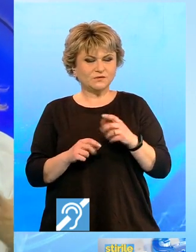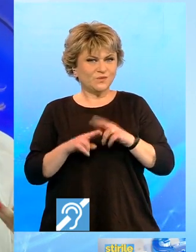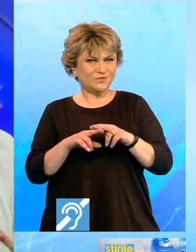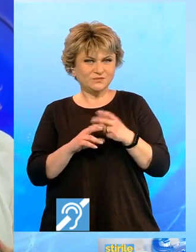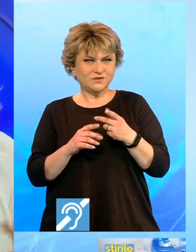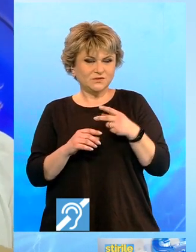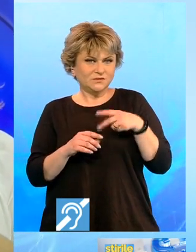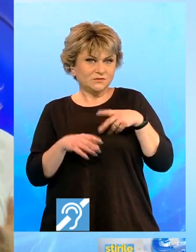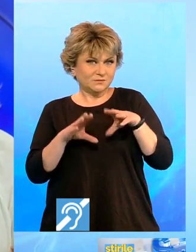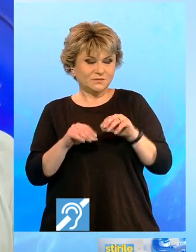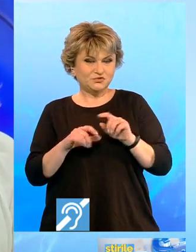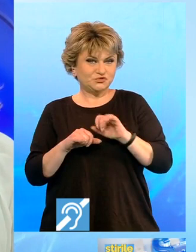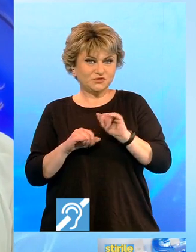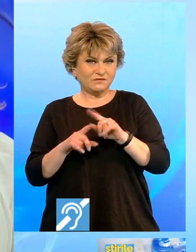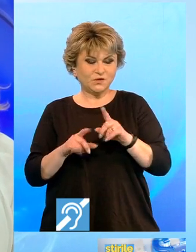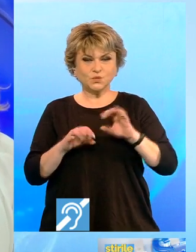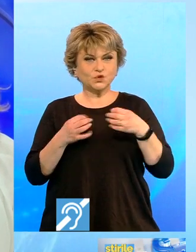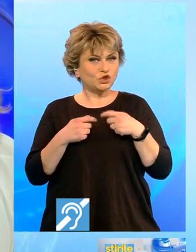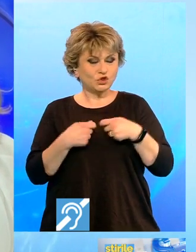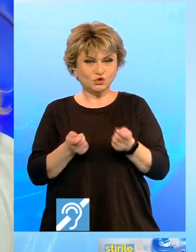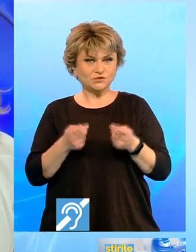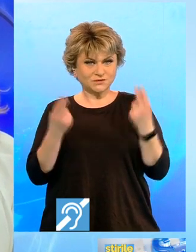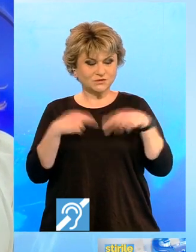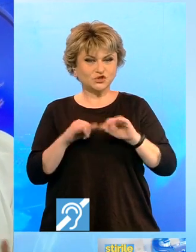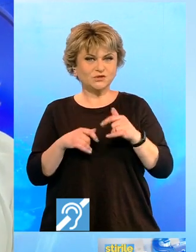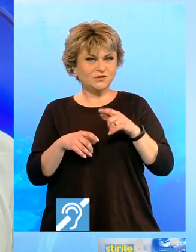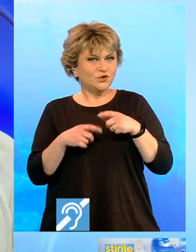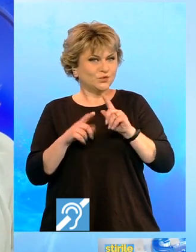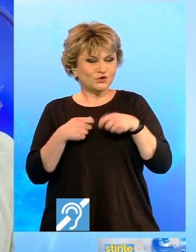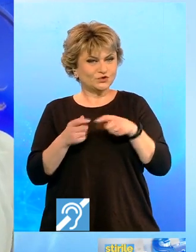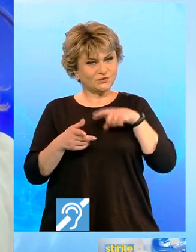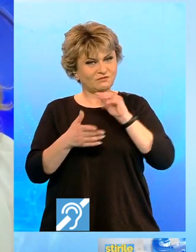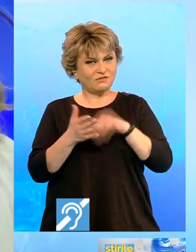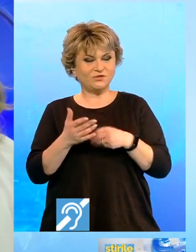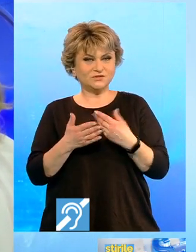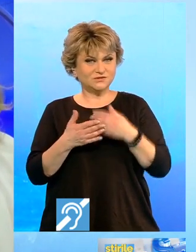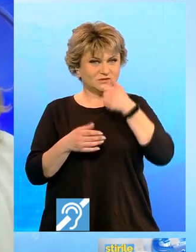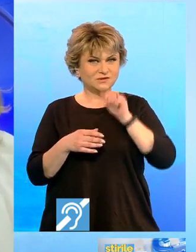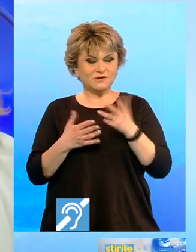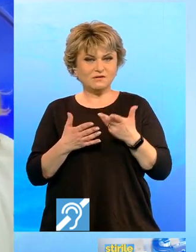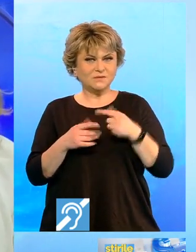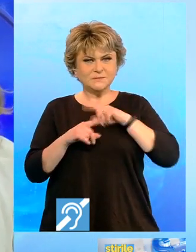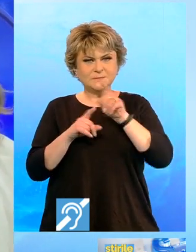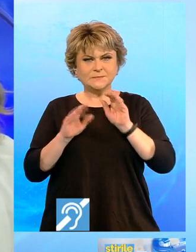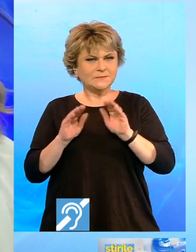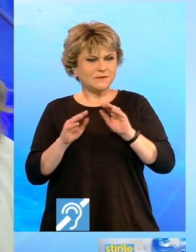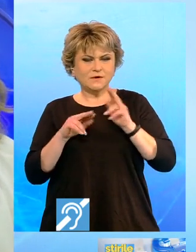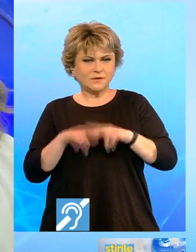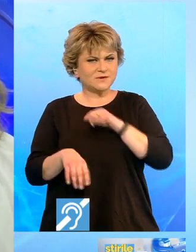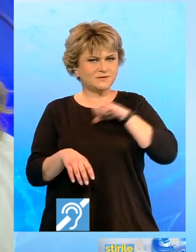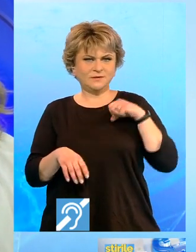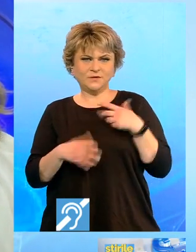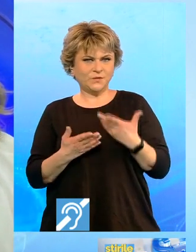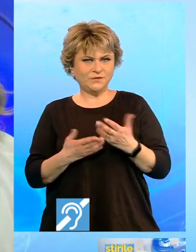felul în care sunt primiți de ceilalți. Nu toată lumea îi înțelege, nu toată lumea e de acord cu ei și poate că este una din acele zile în care se întreabă dacă nu cumva au rămas singuri pe